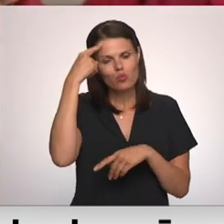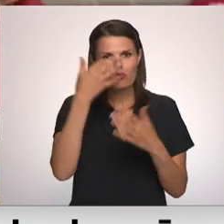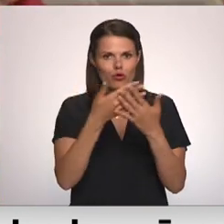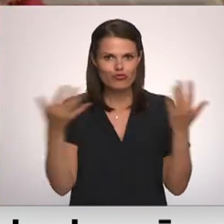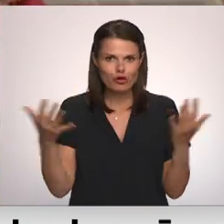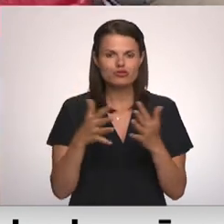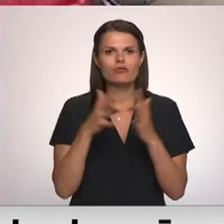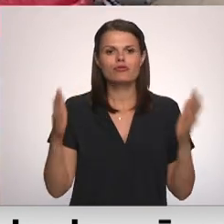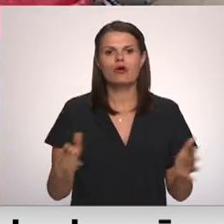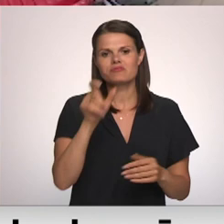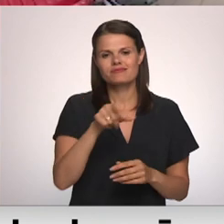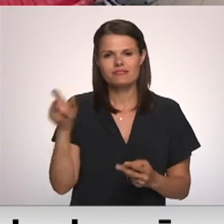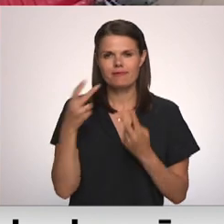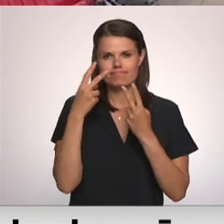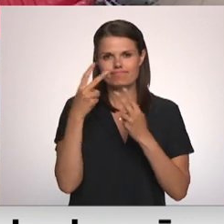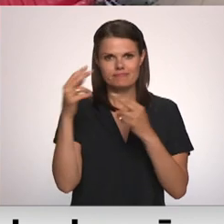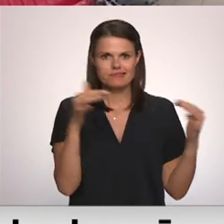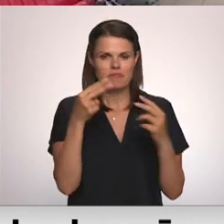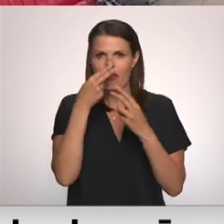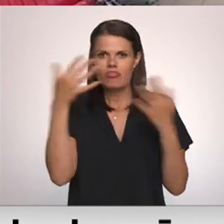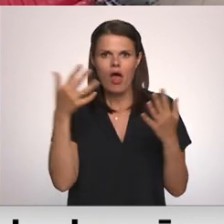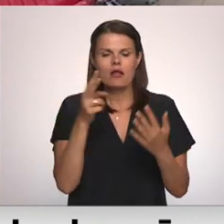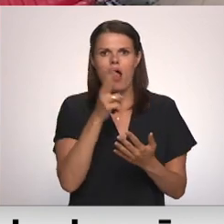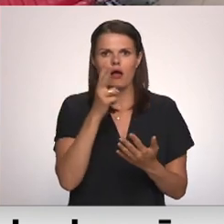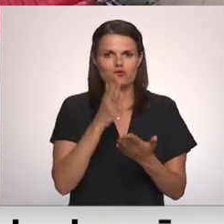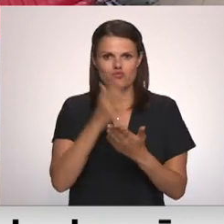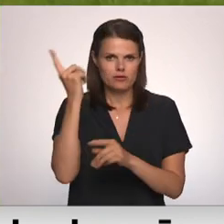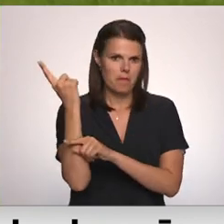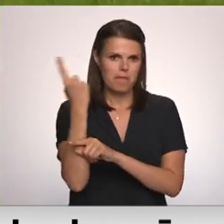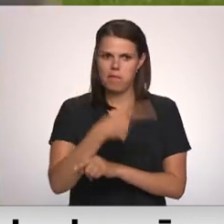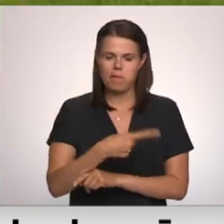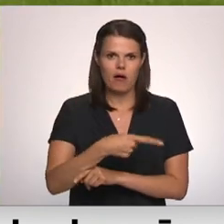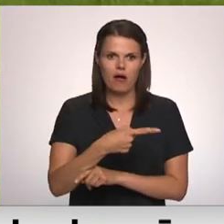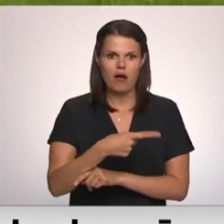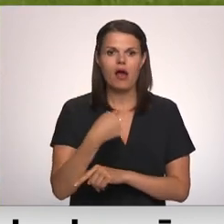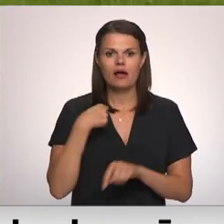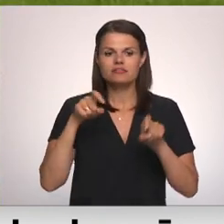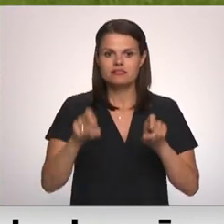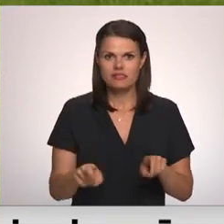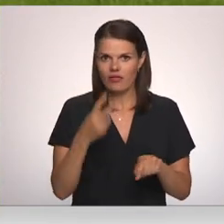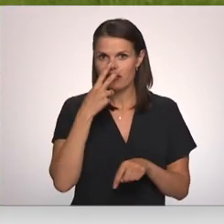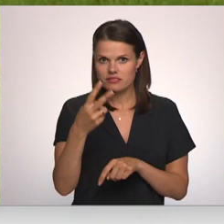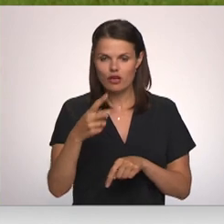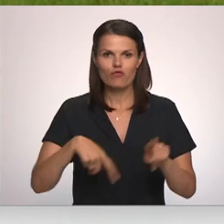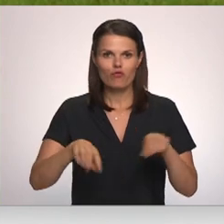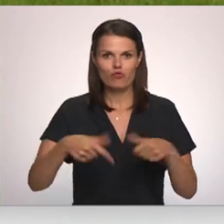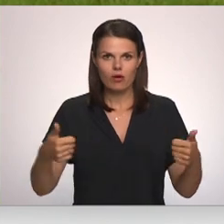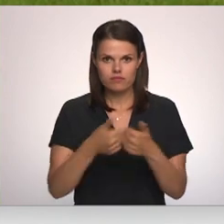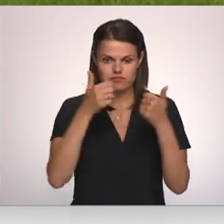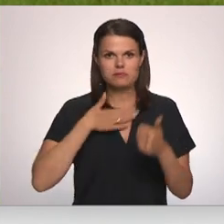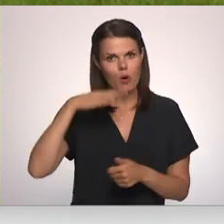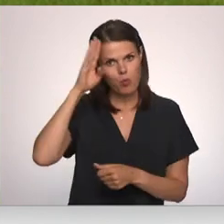jo vairums cilvēku vēroja spēli un neredzēja groza krīšanas brīdi. Es sēdēju, skatījos spēli ar savu